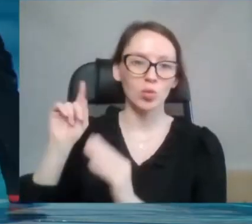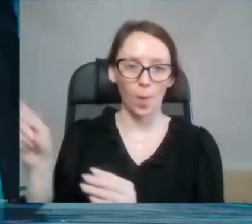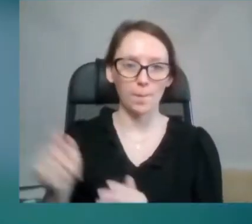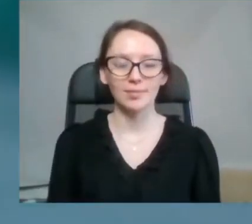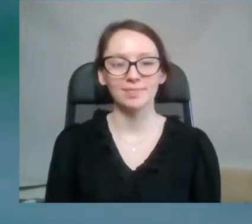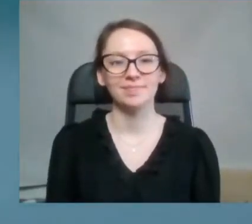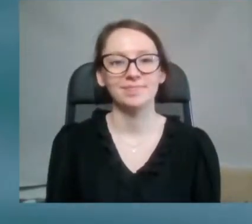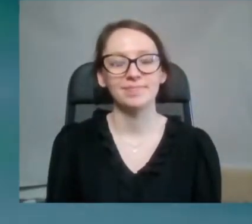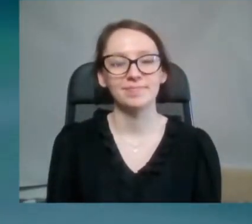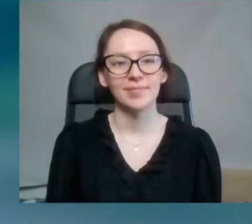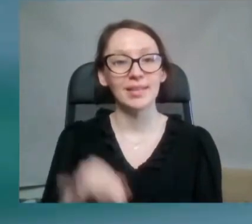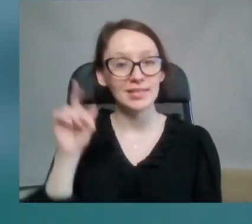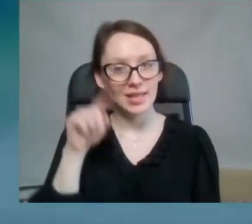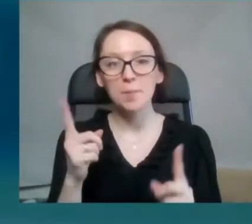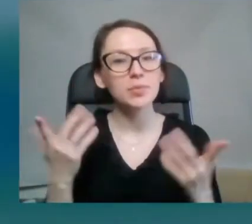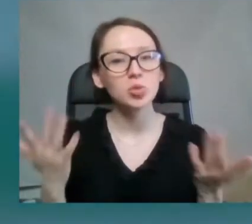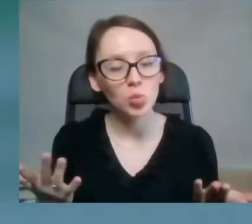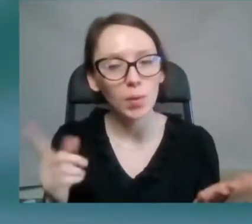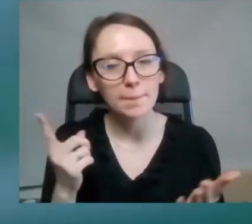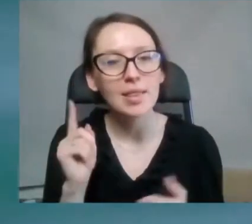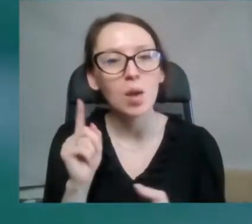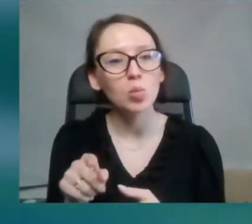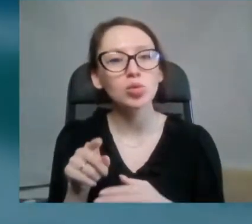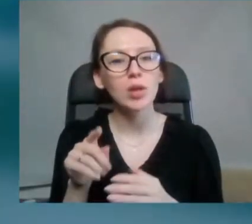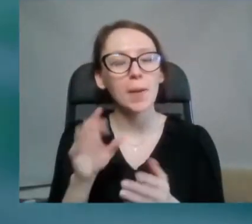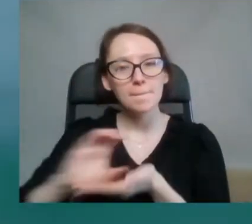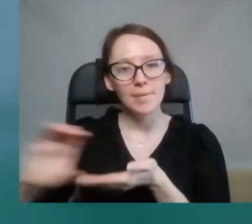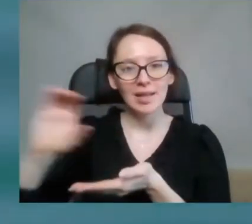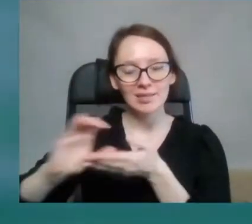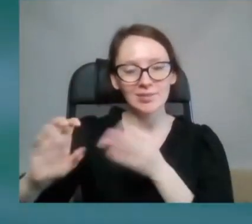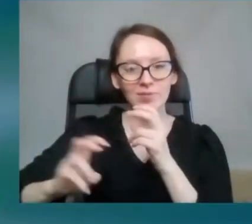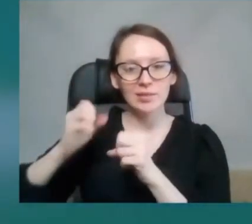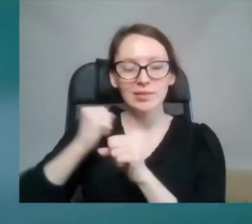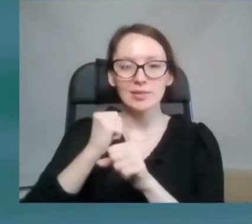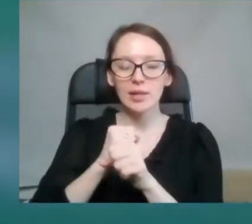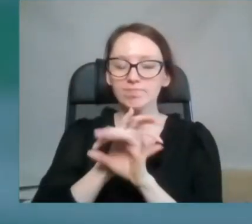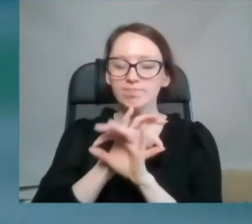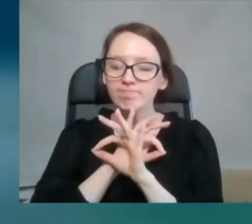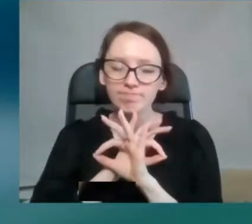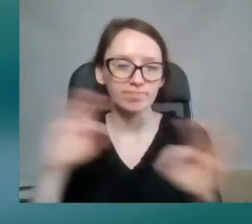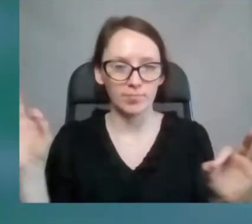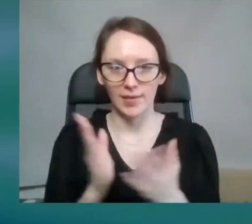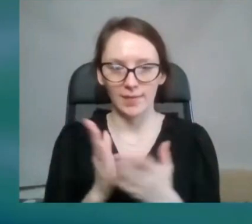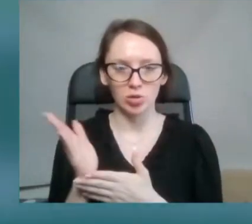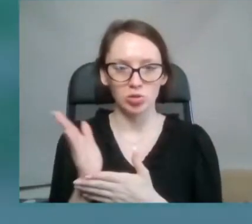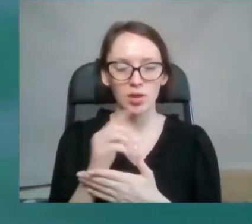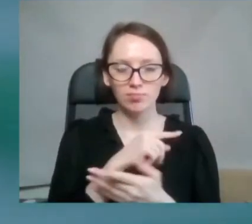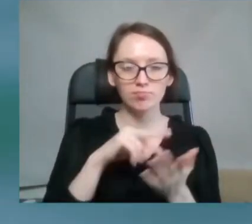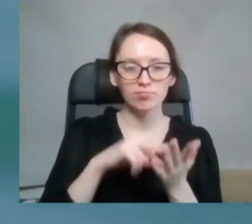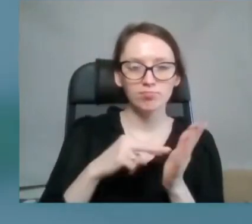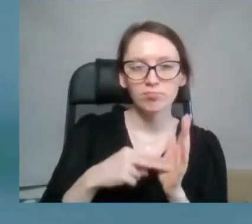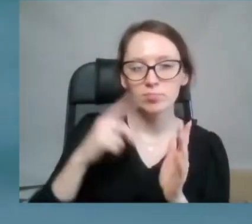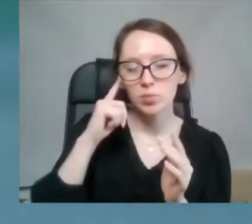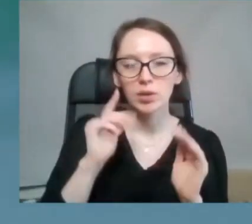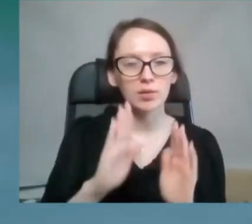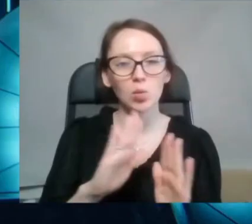И знаете почему? Потому что производитель сделал потрясающую вещь. Они продумывали не только